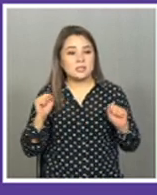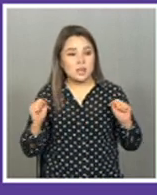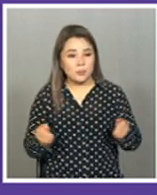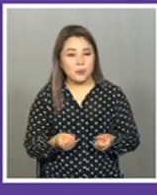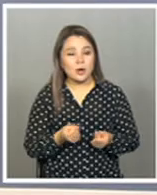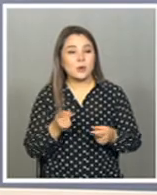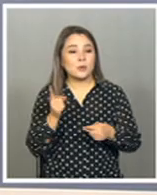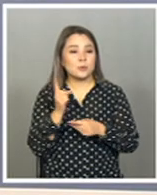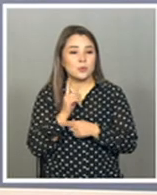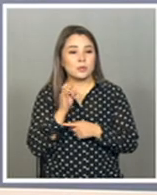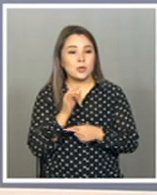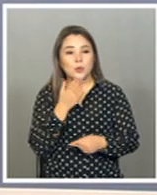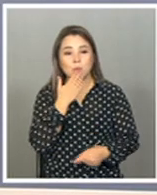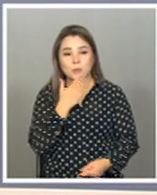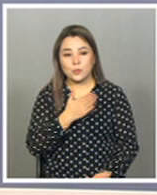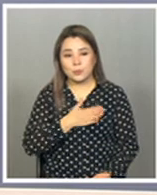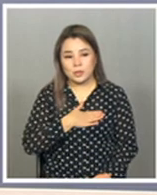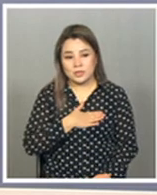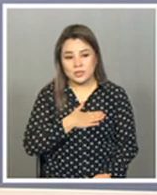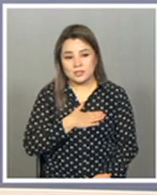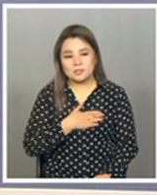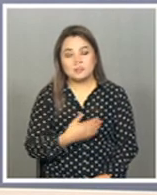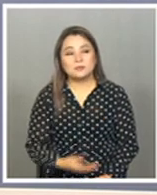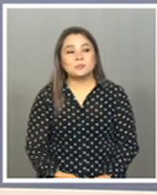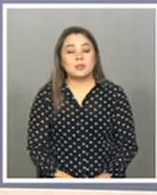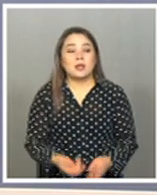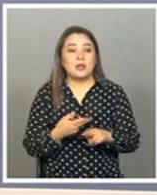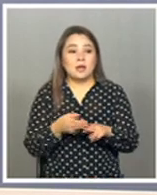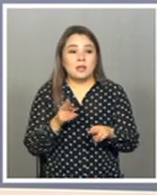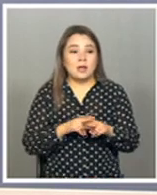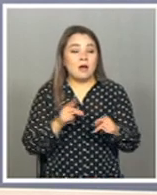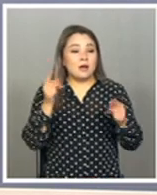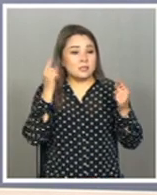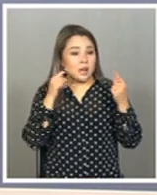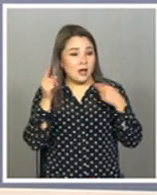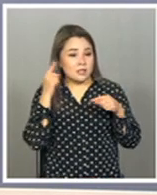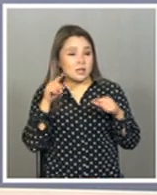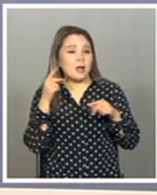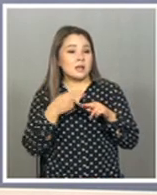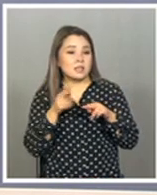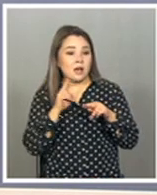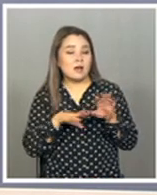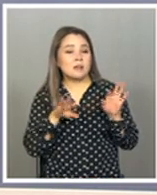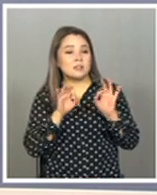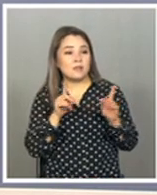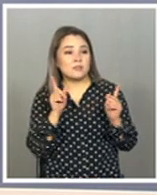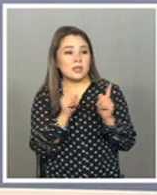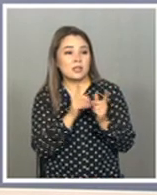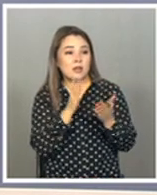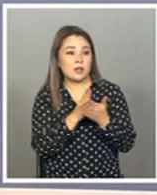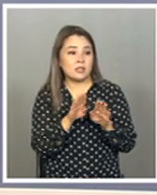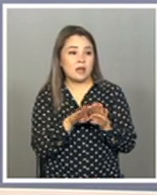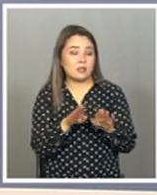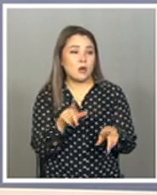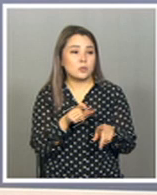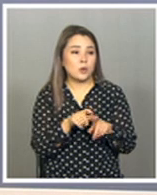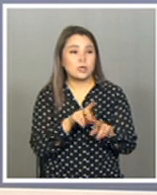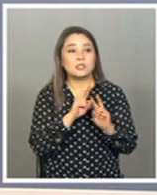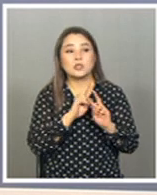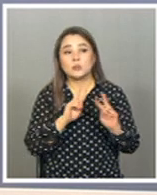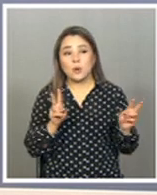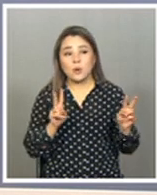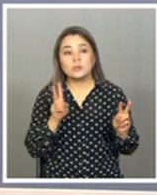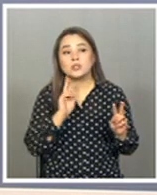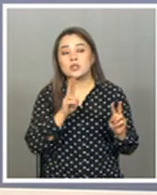любят. Ребята, в данной сказке вам встречаются такие слова, как «никто»,